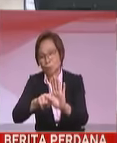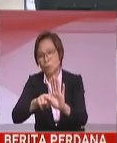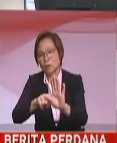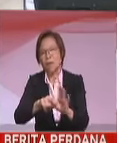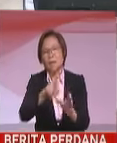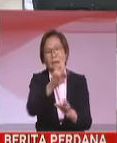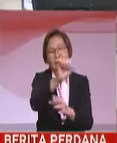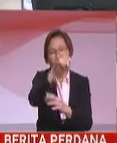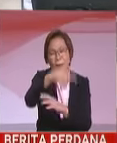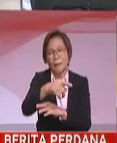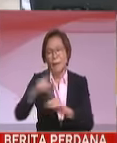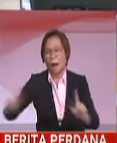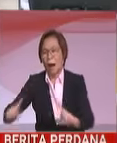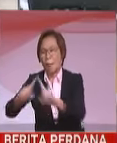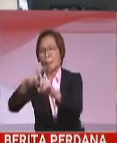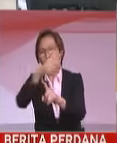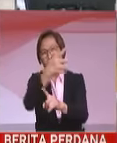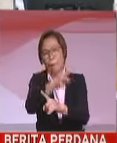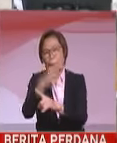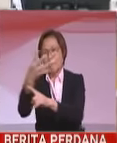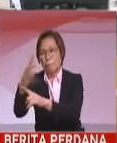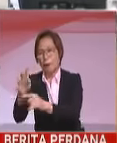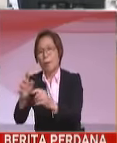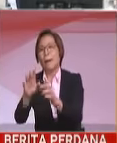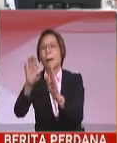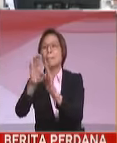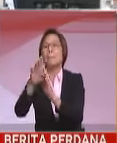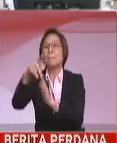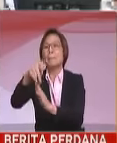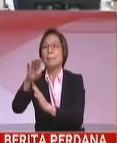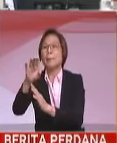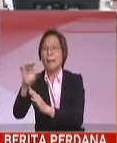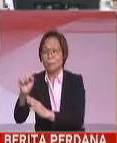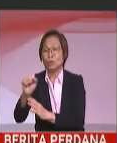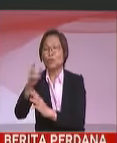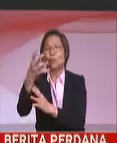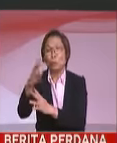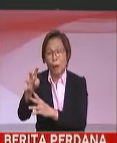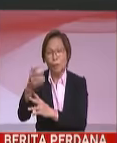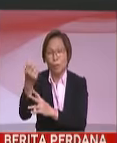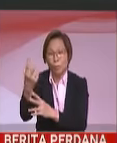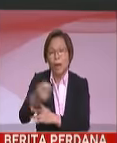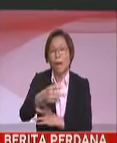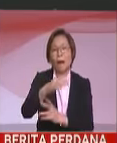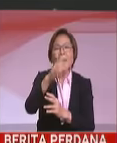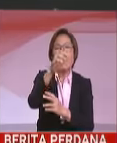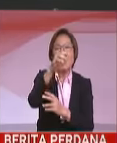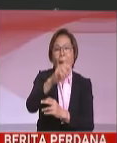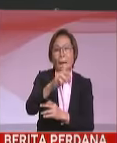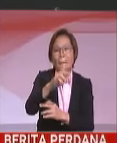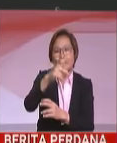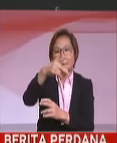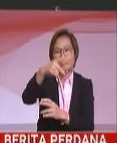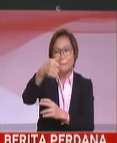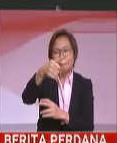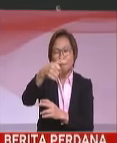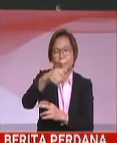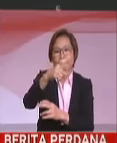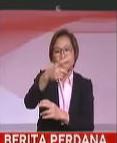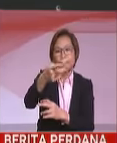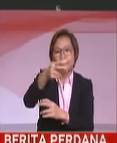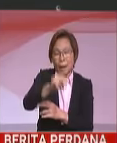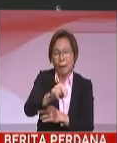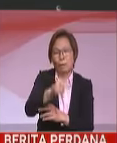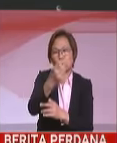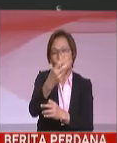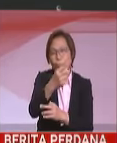dan DAP masing-masing 14 kerusi, Bersatu 12, Amanah 9, PKR 4, MIC 2 dan PAS 1